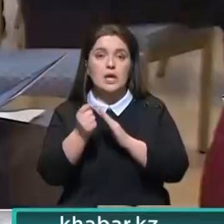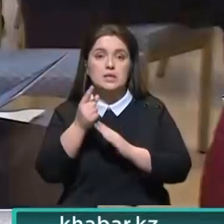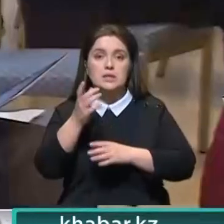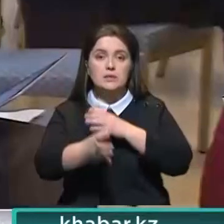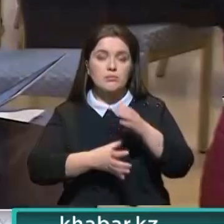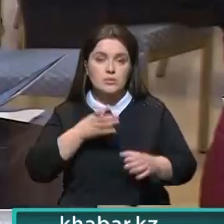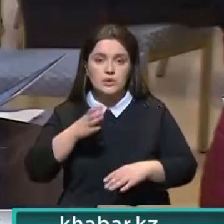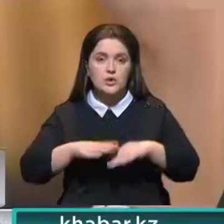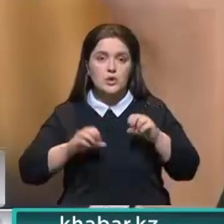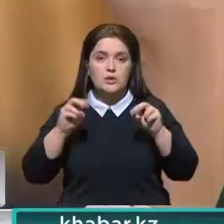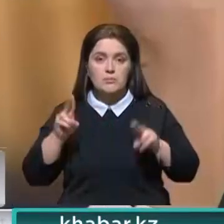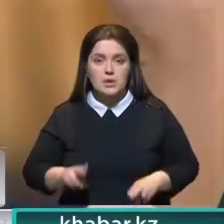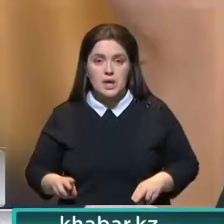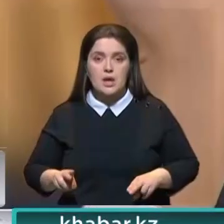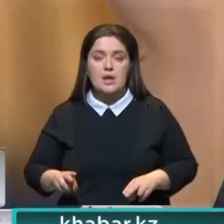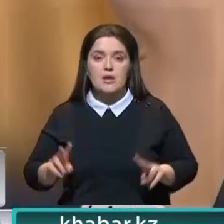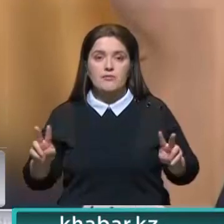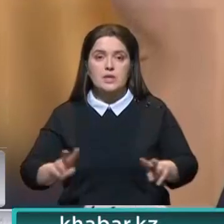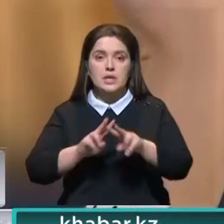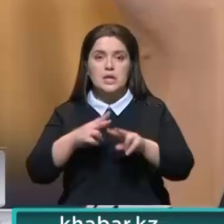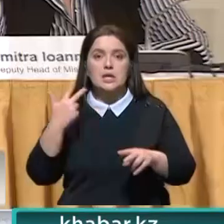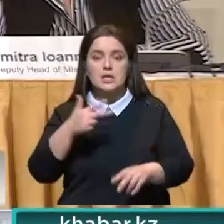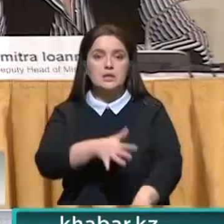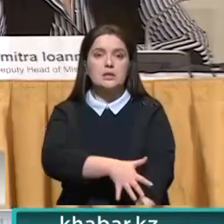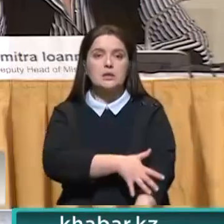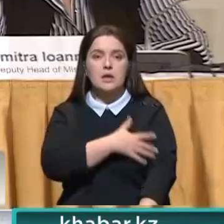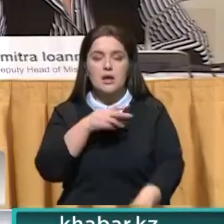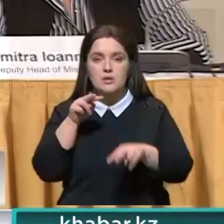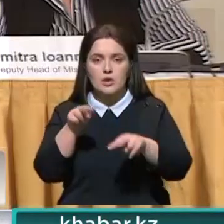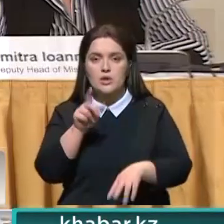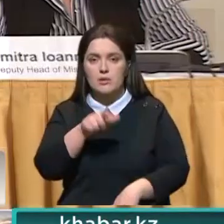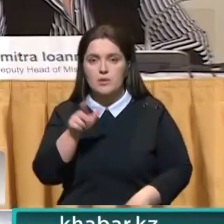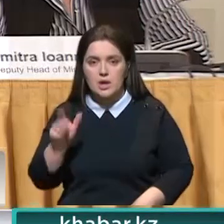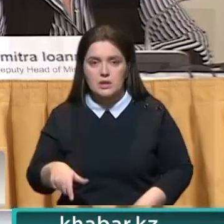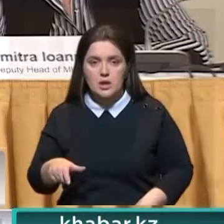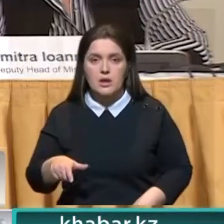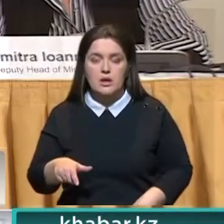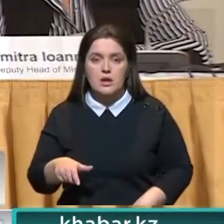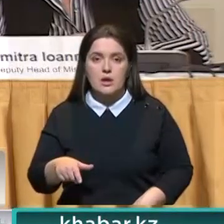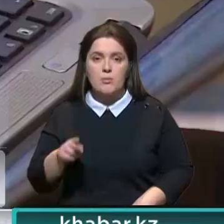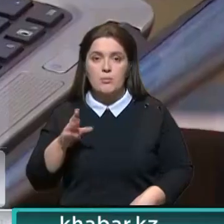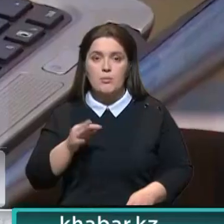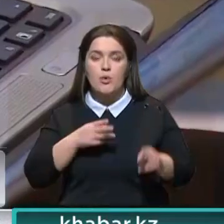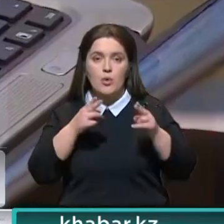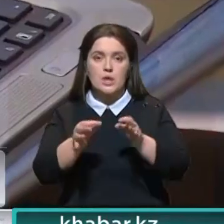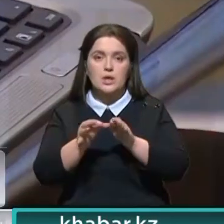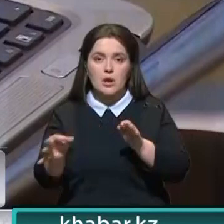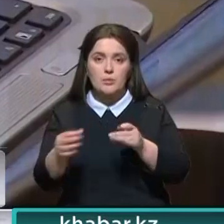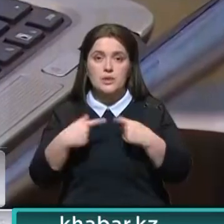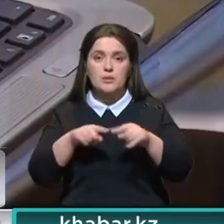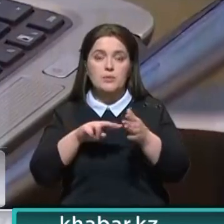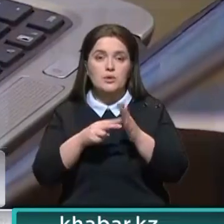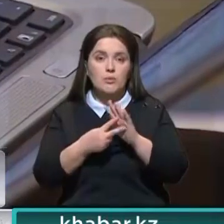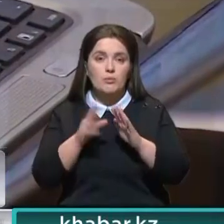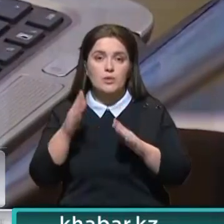входят 11 международных экспертов, базирующихся в столице, и 30 долгосрочных наблюдателей, которые отправятся по регионам. Бюро